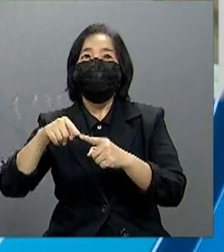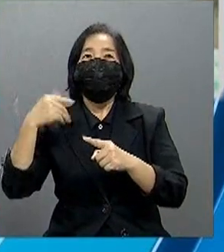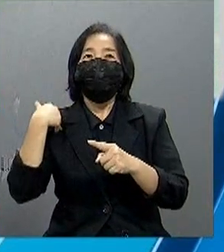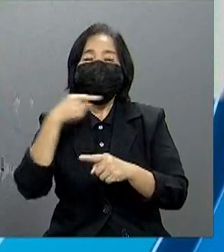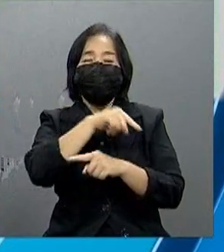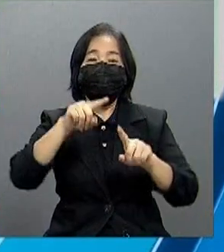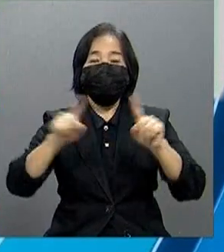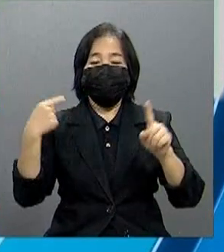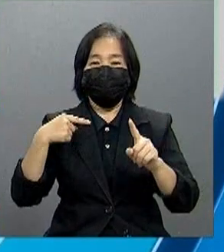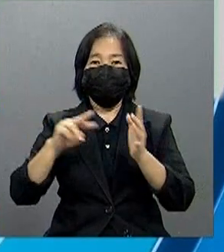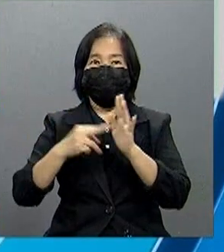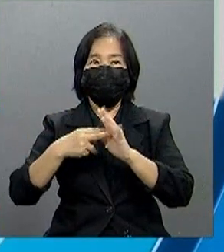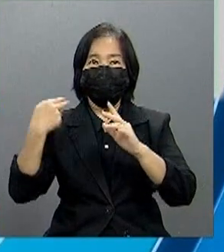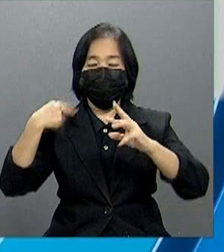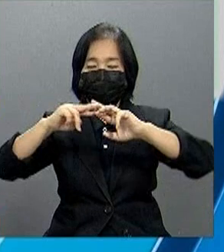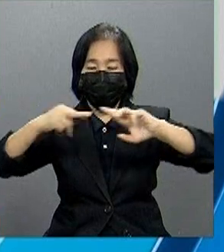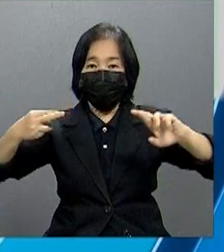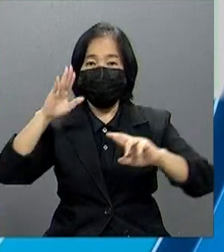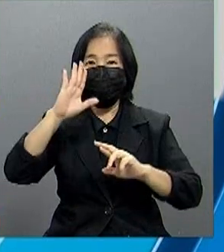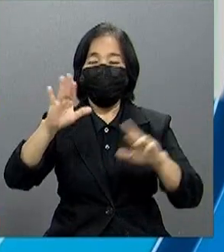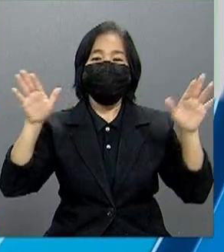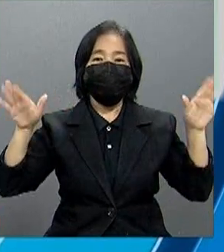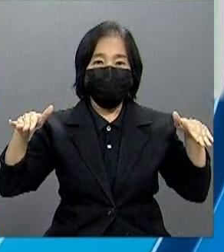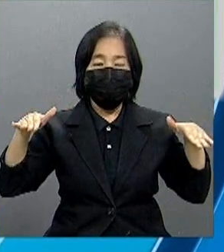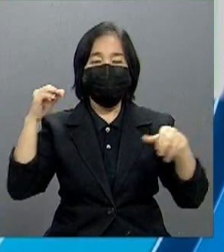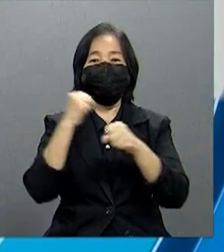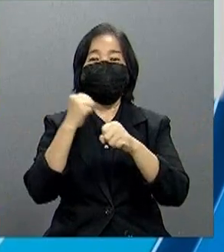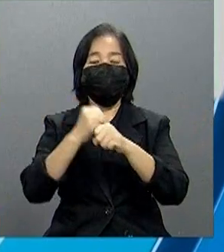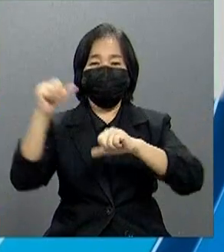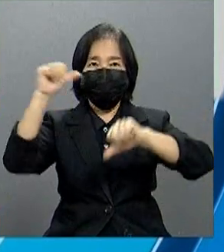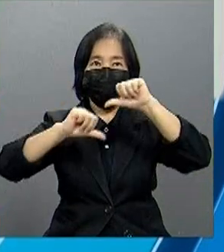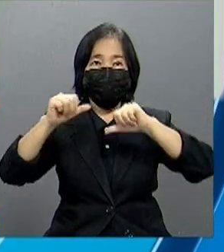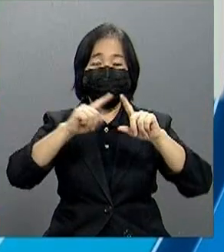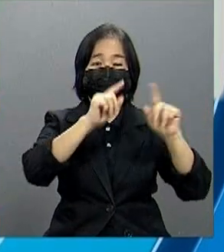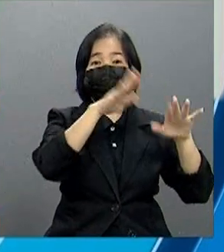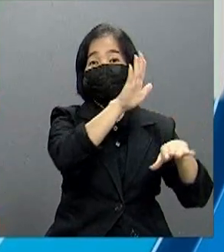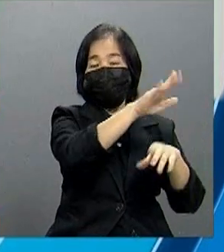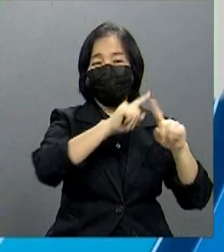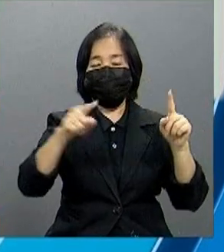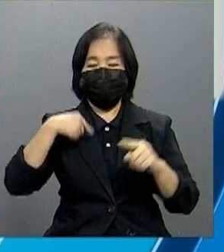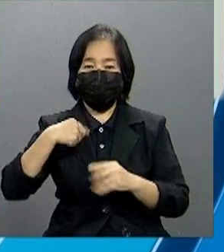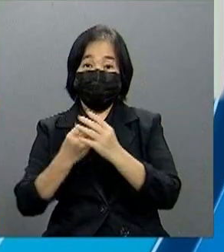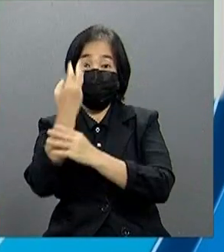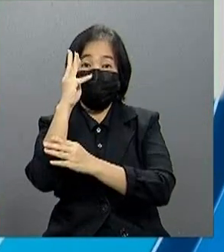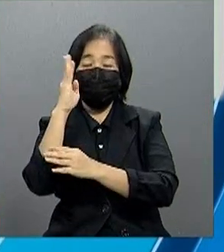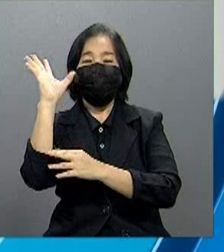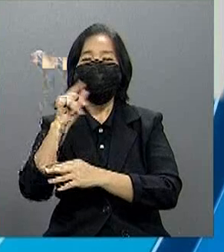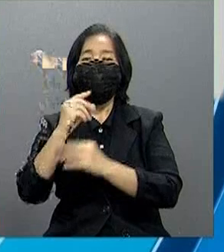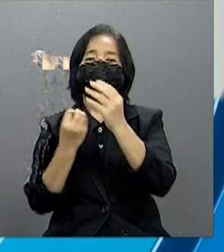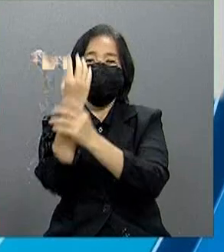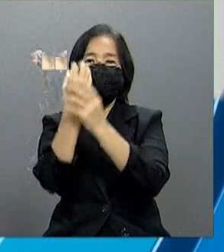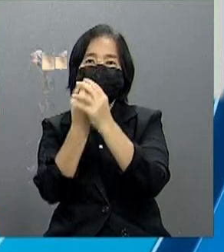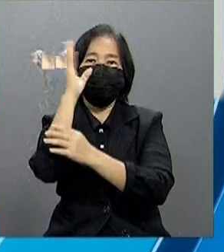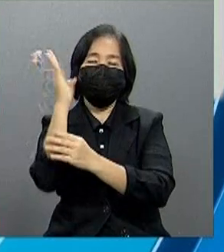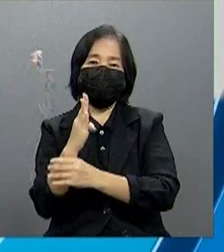ของแมลงในการผลิตนะครับ uh-huh. ต่างจากใบยาที่จะใช ้ ตัวต้นไม้ถูกต้องครับในการผลิตใช่ครับ